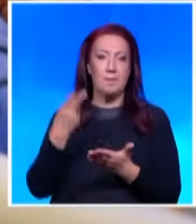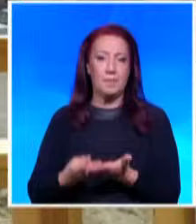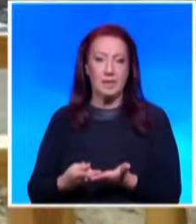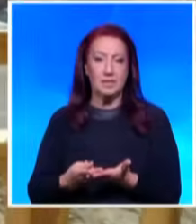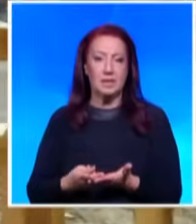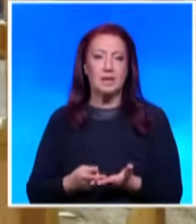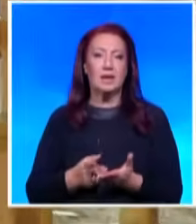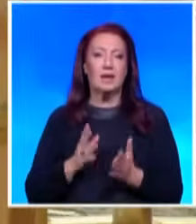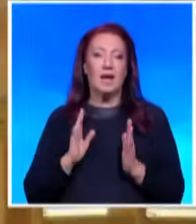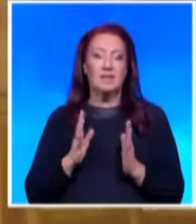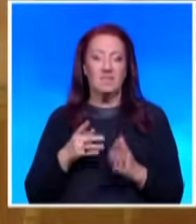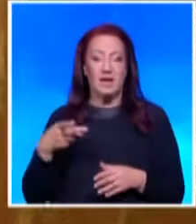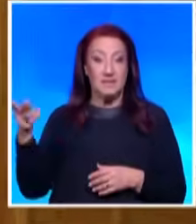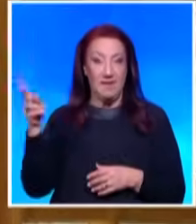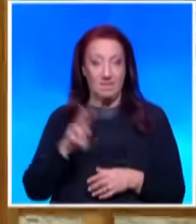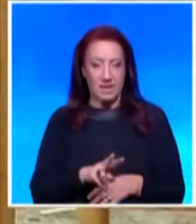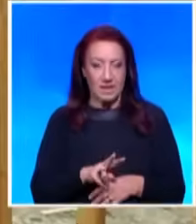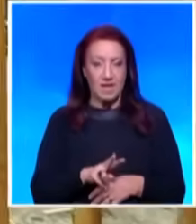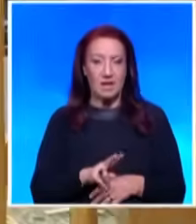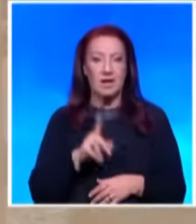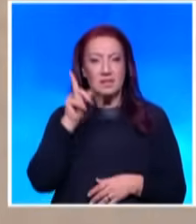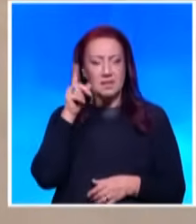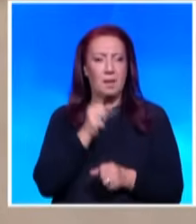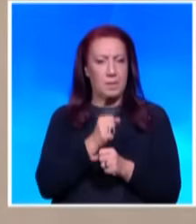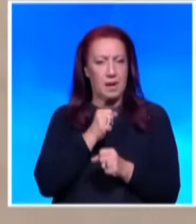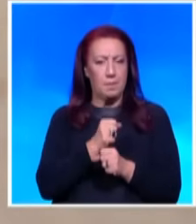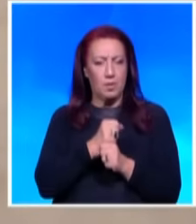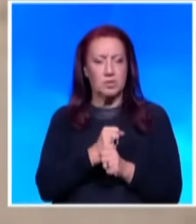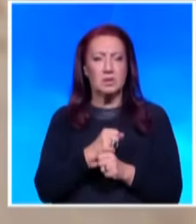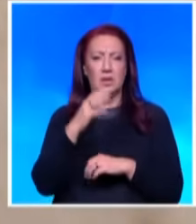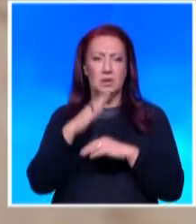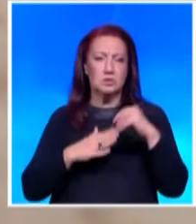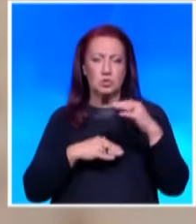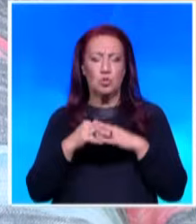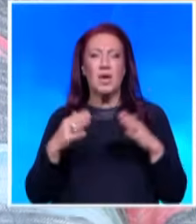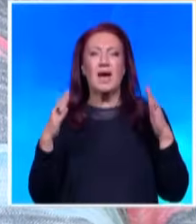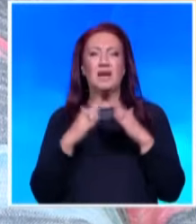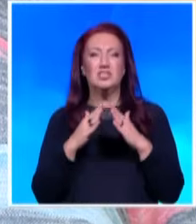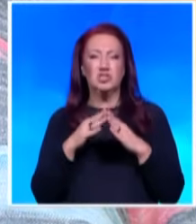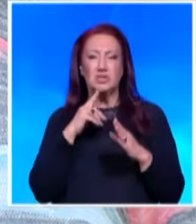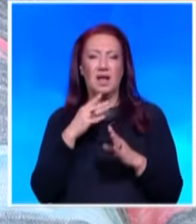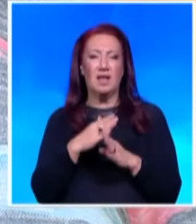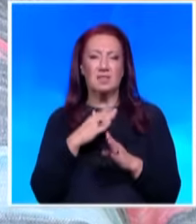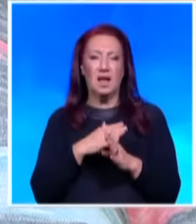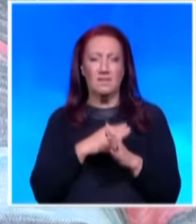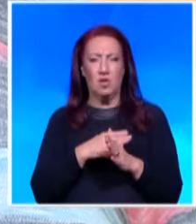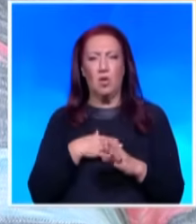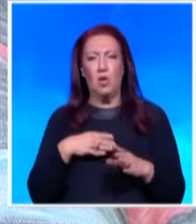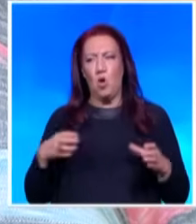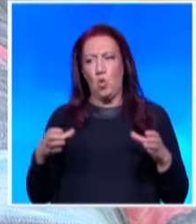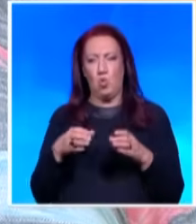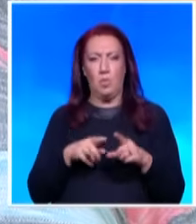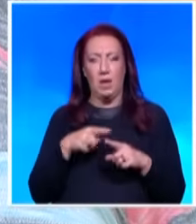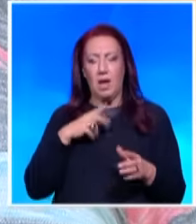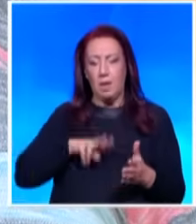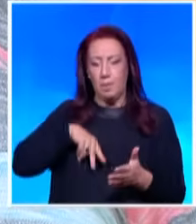припрях. Работихме там. Правихме къщи дървени такива. Съни приятели. Припаднах,